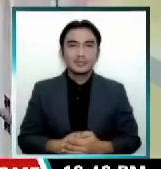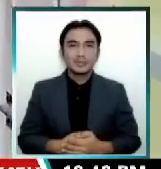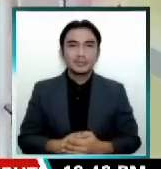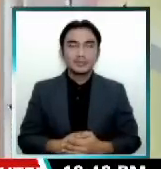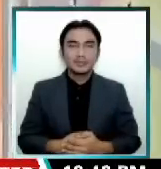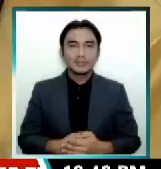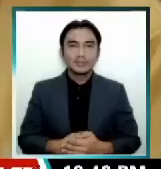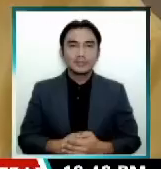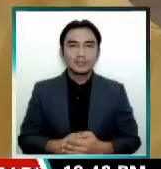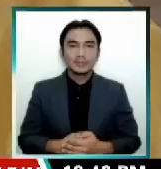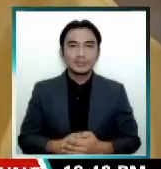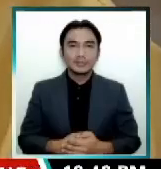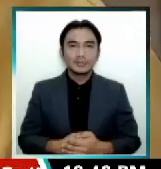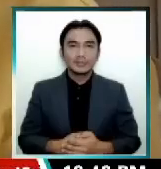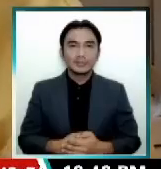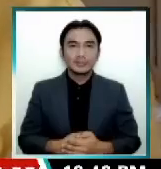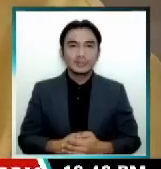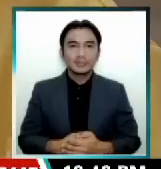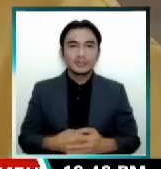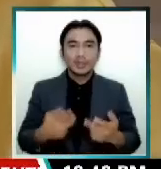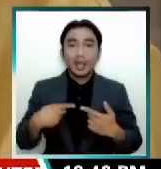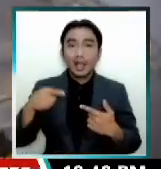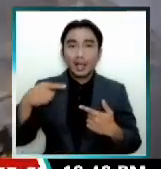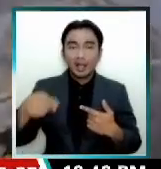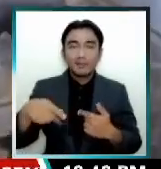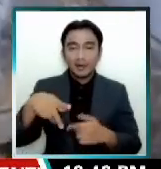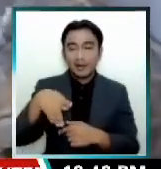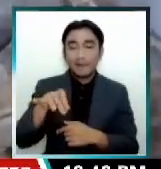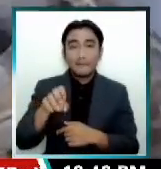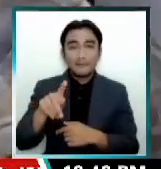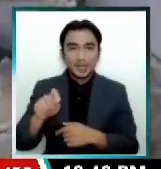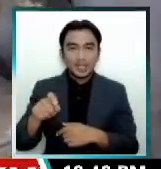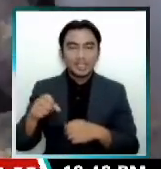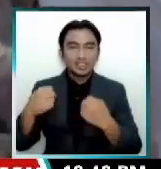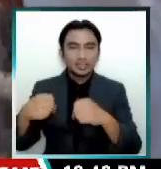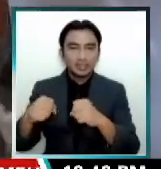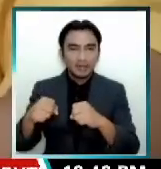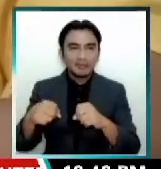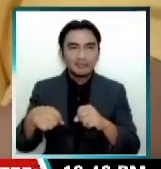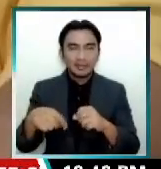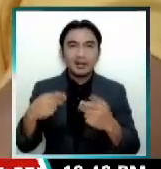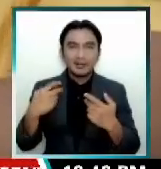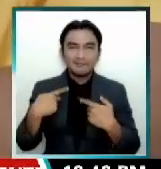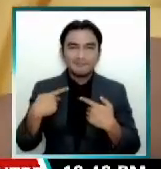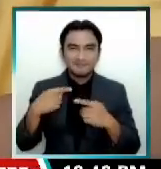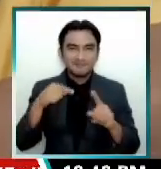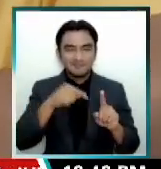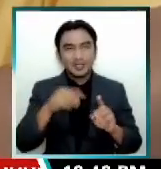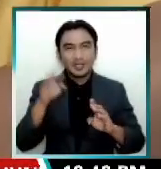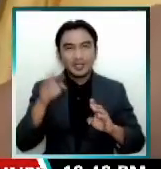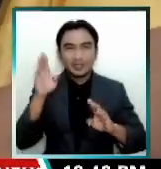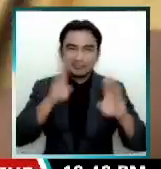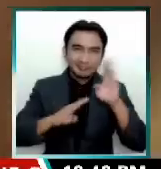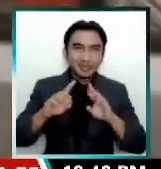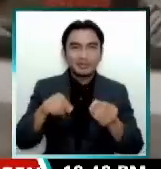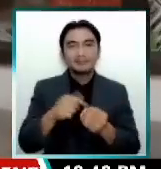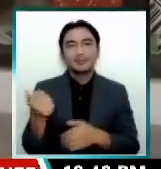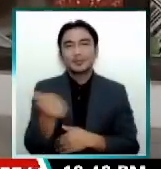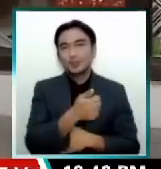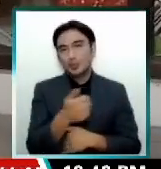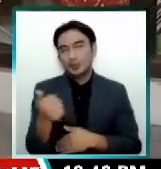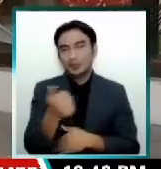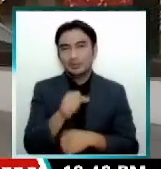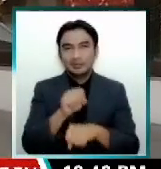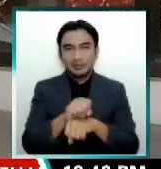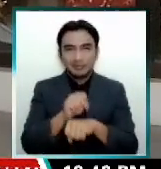Groomer sa isang pet shop sa Quezon City si Nelson Nemenyo at isa raw sa mga problema niya ang pagkocommute papasok sa trabaho. Kaya